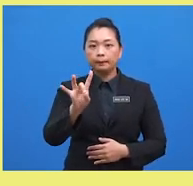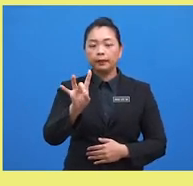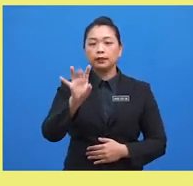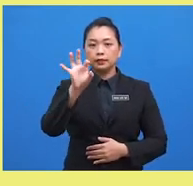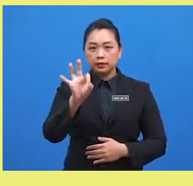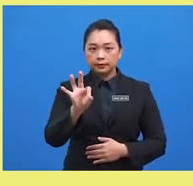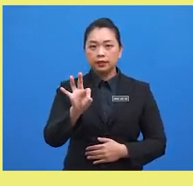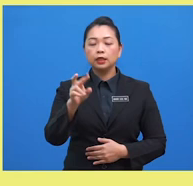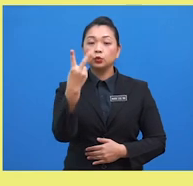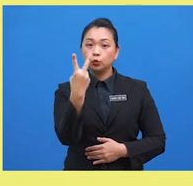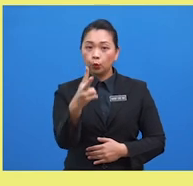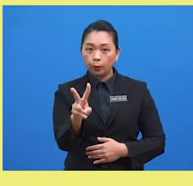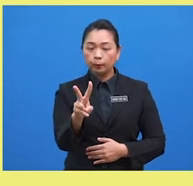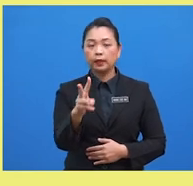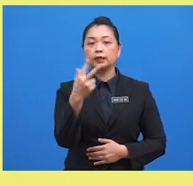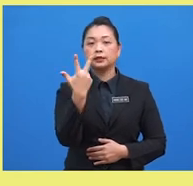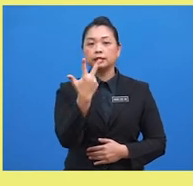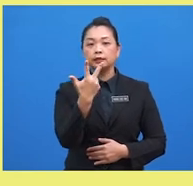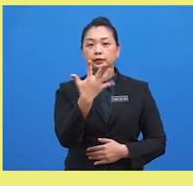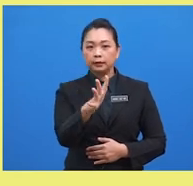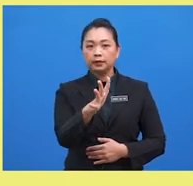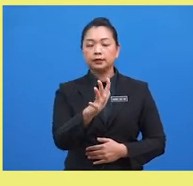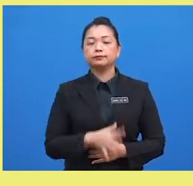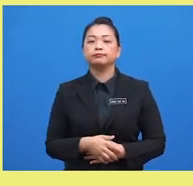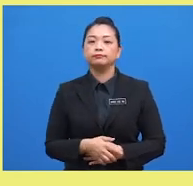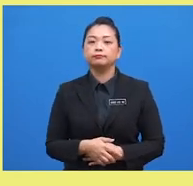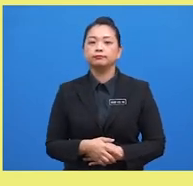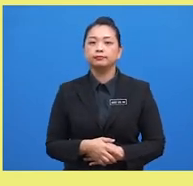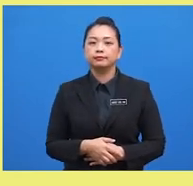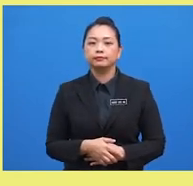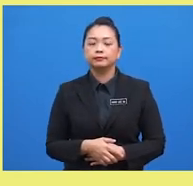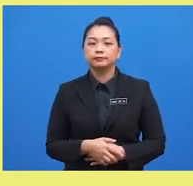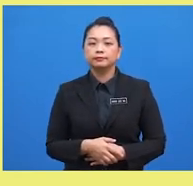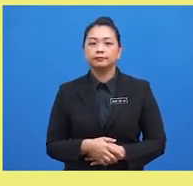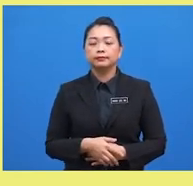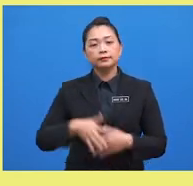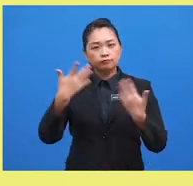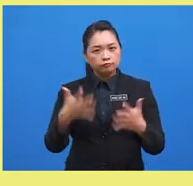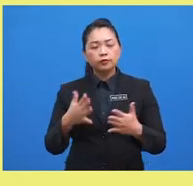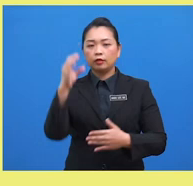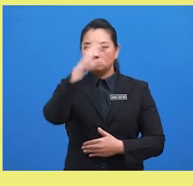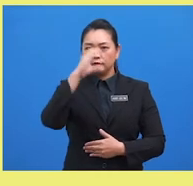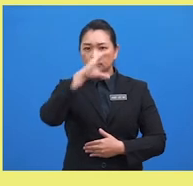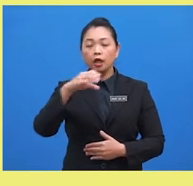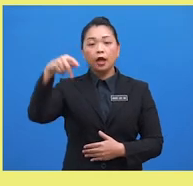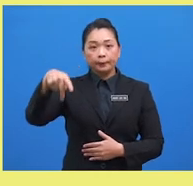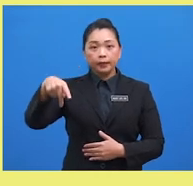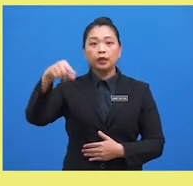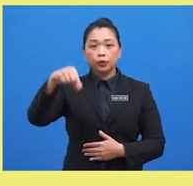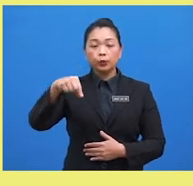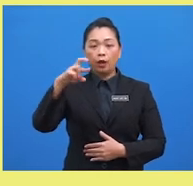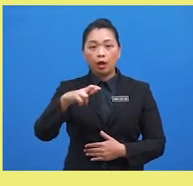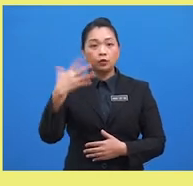8, 9, 12, 15. Setelah mencari set P, Q